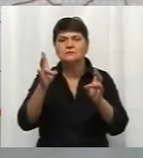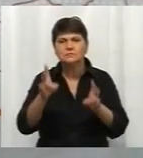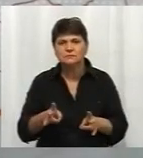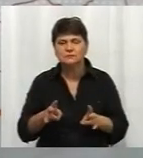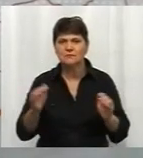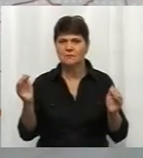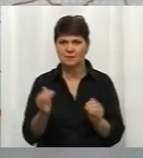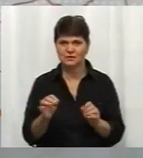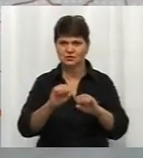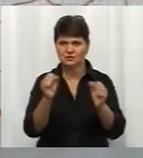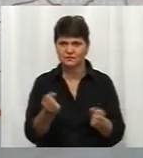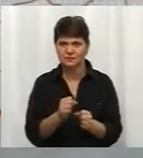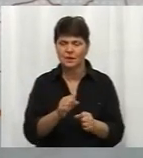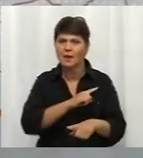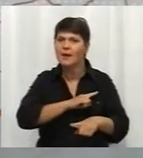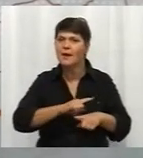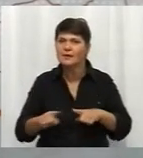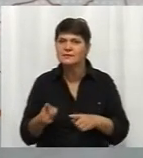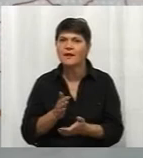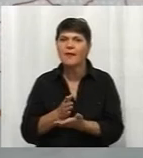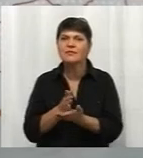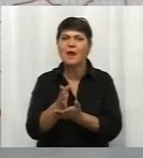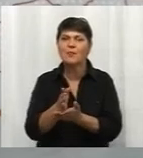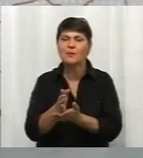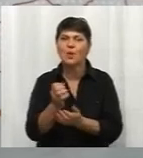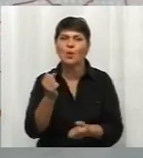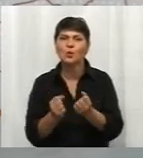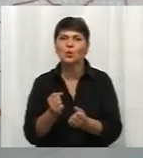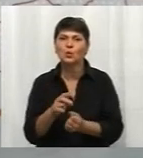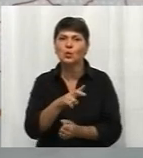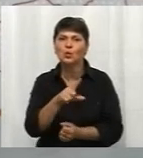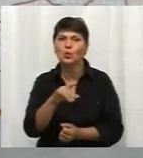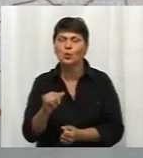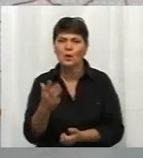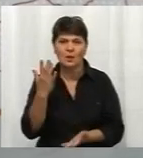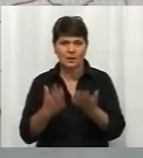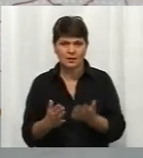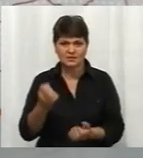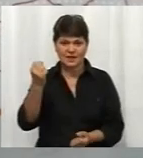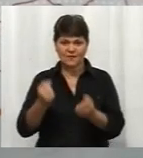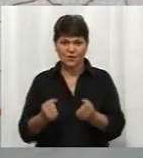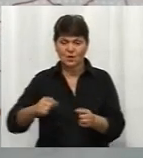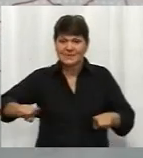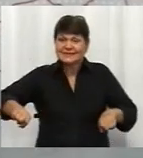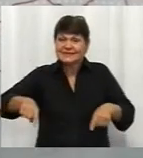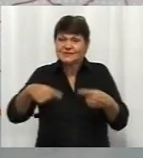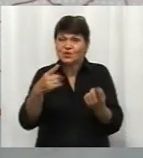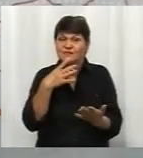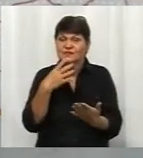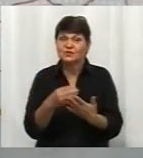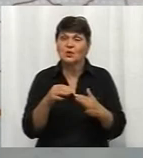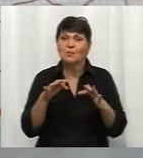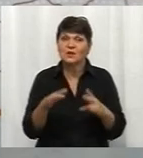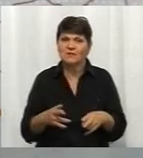або різкої зміни напрямку руху. В такому випадку, якщо водій, пересічний водій створив своїми діями